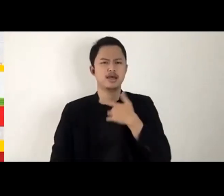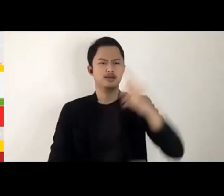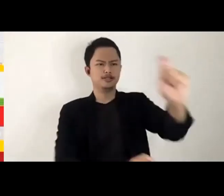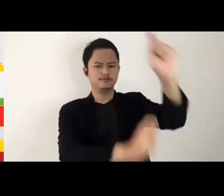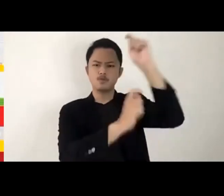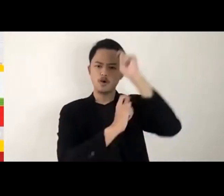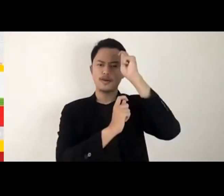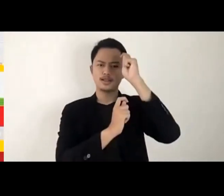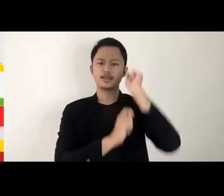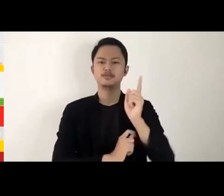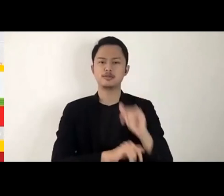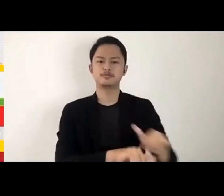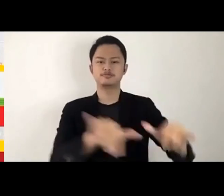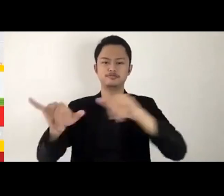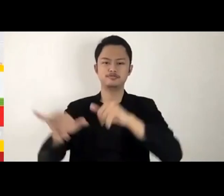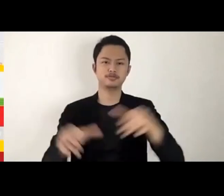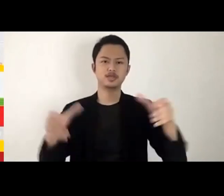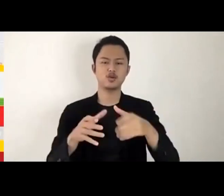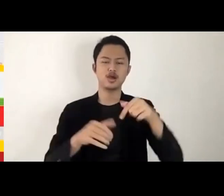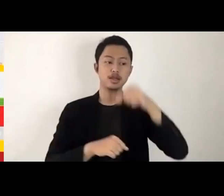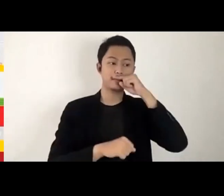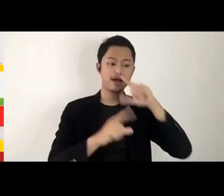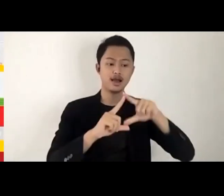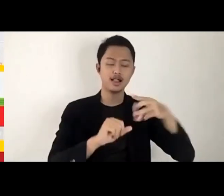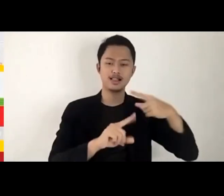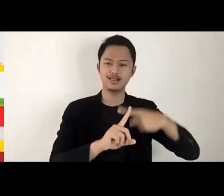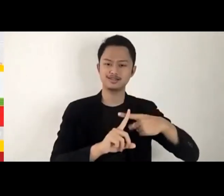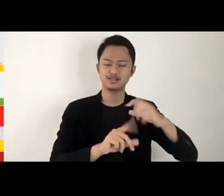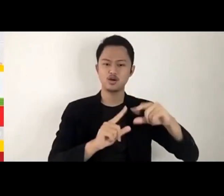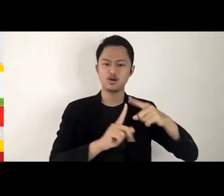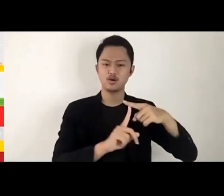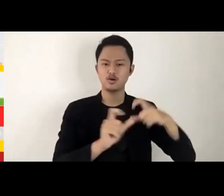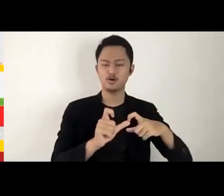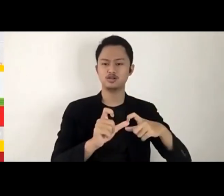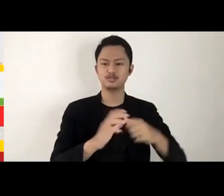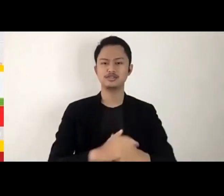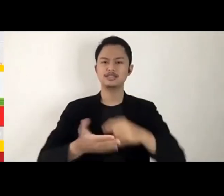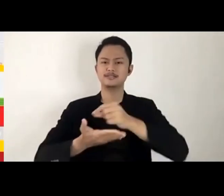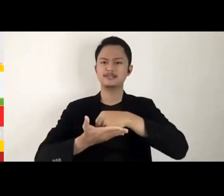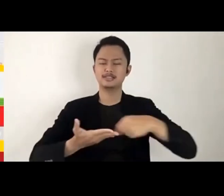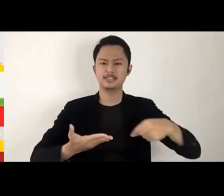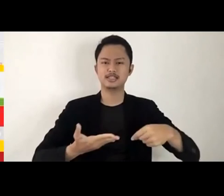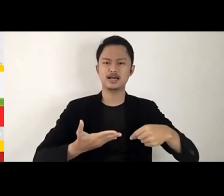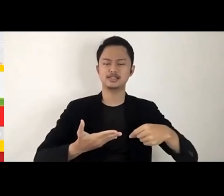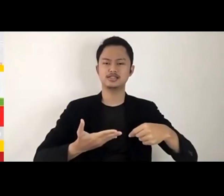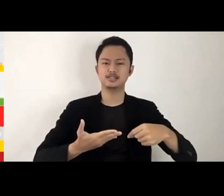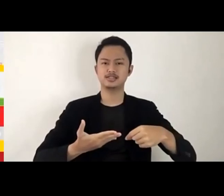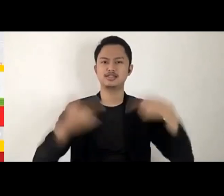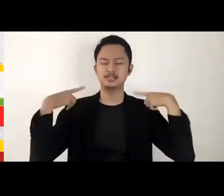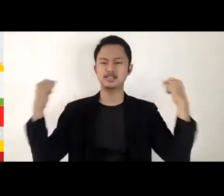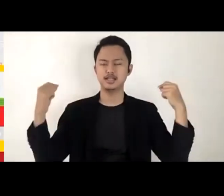bisa bersama dalam satu forum dengan Pak Alex out selesainya care Justice and democratic governance dari